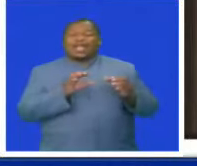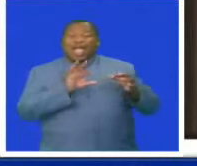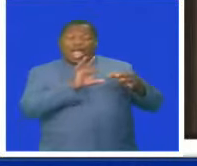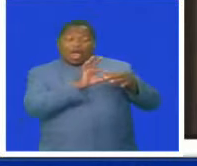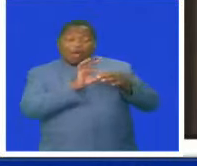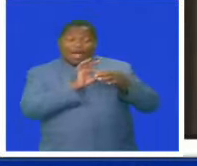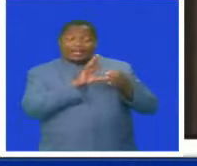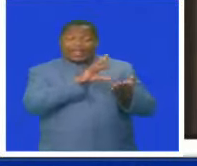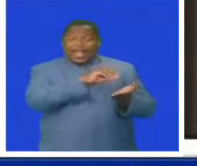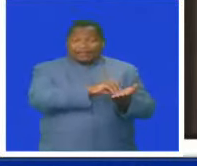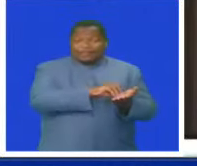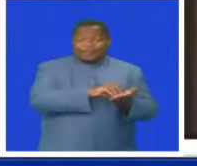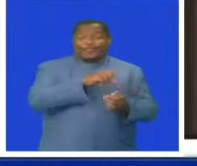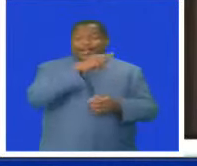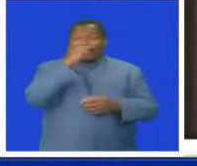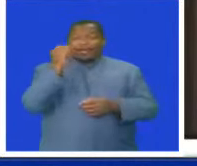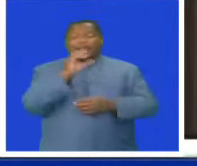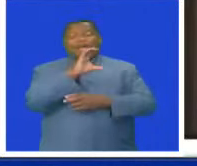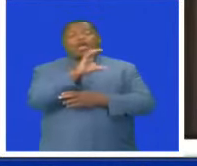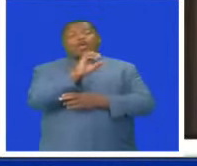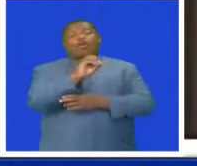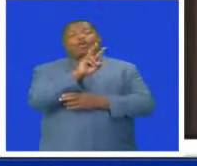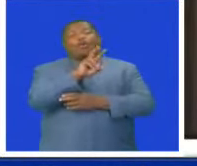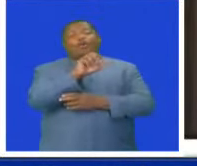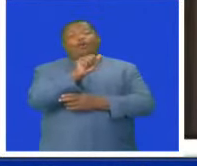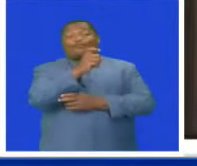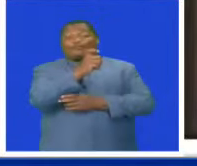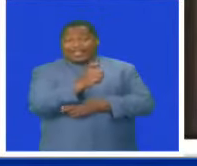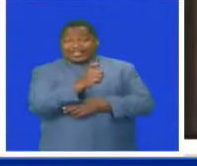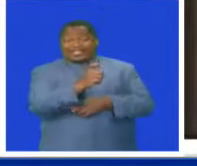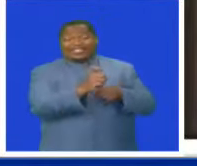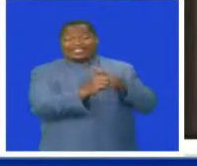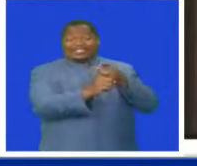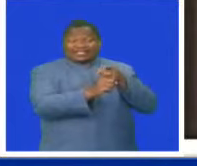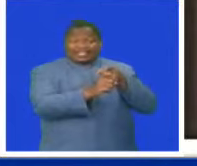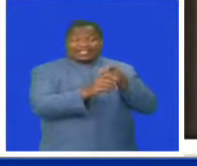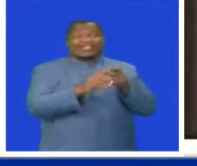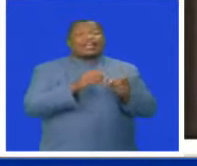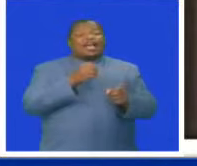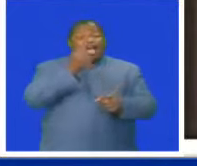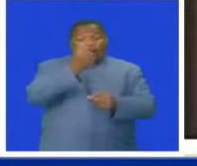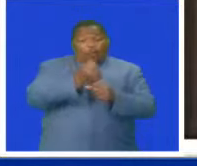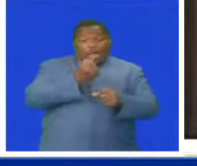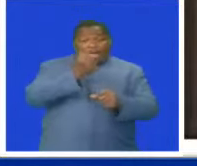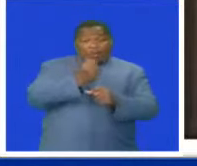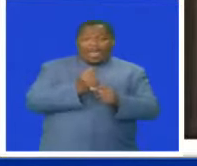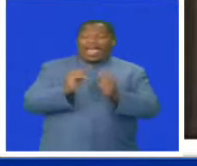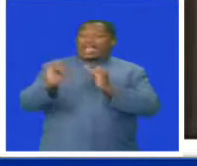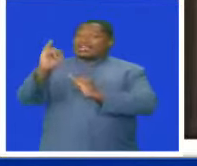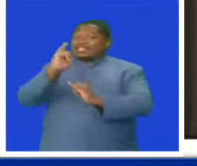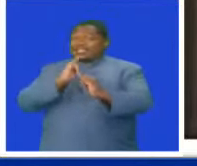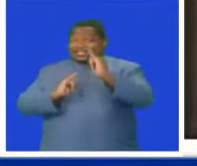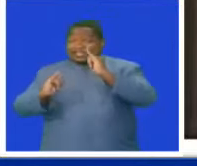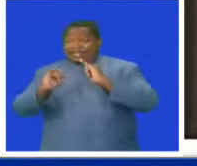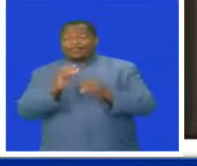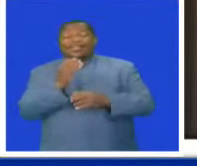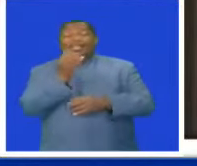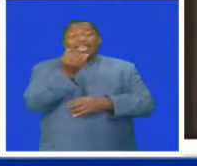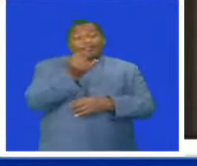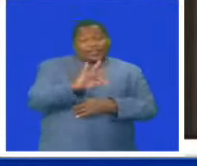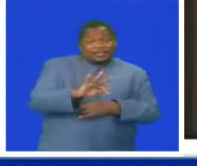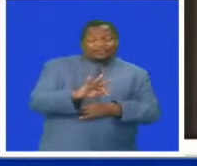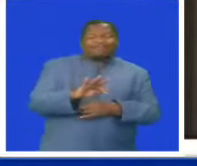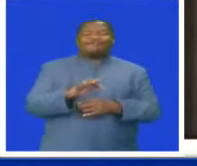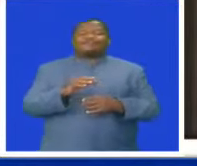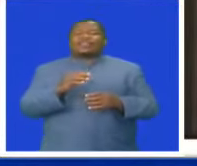ukuthi nasavelile ma vaccines aka COVID a distribute fairly kusho ukuthi abelwe emave